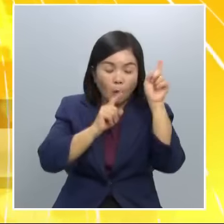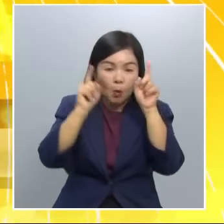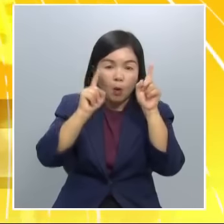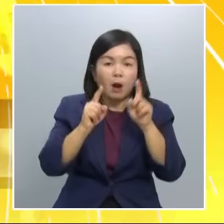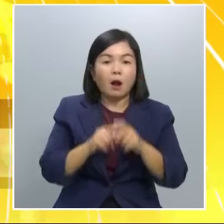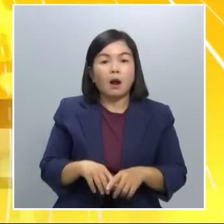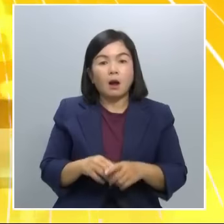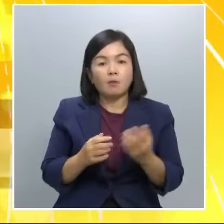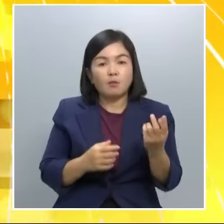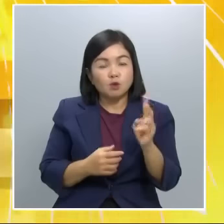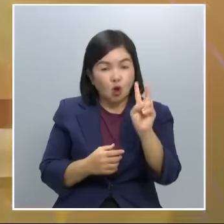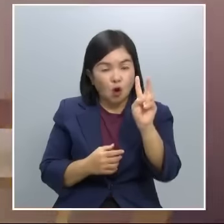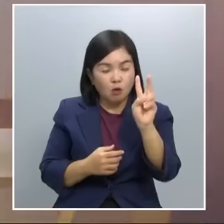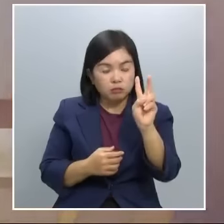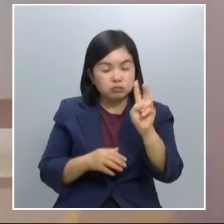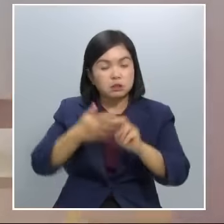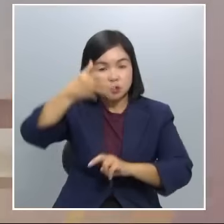ค่ะ